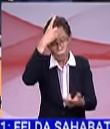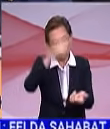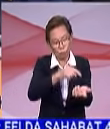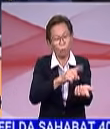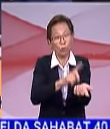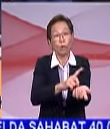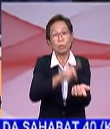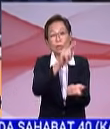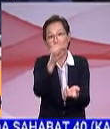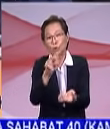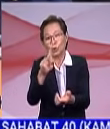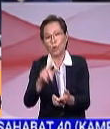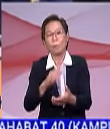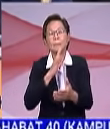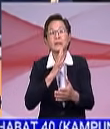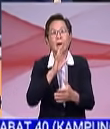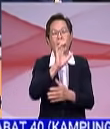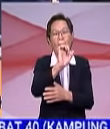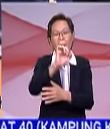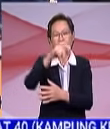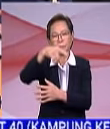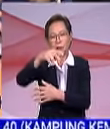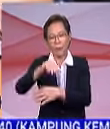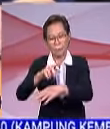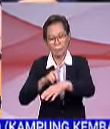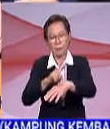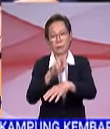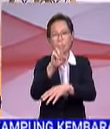Ibu cakap dalam program sama kaki belisia di angkasa Puri